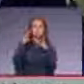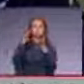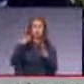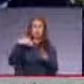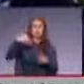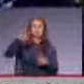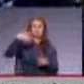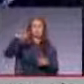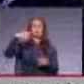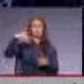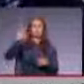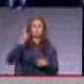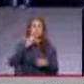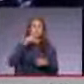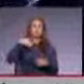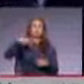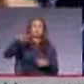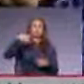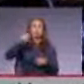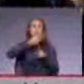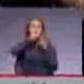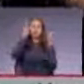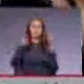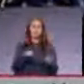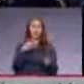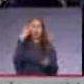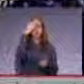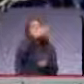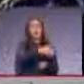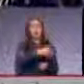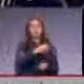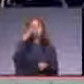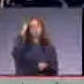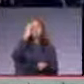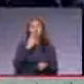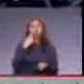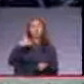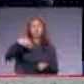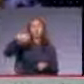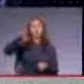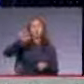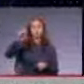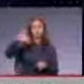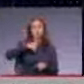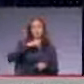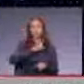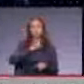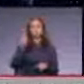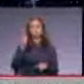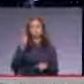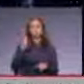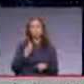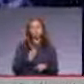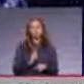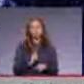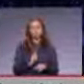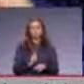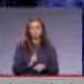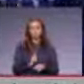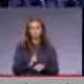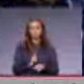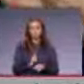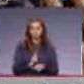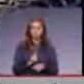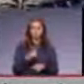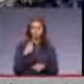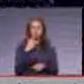لك السيده كلها وامشي. قال لي كده. طيب هو اللي ابني الواحد اللي انا اعرف طريقه هنا اسمه